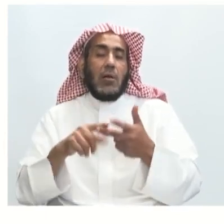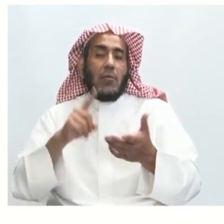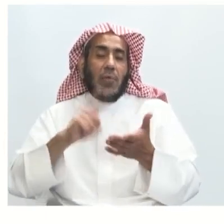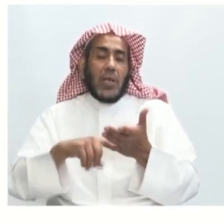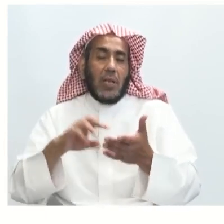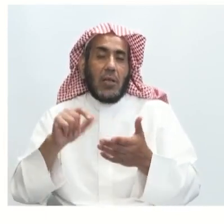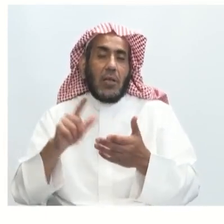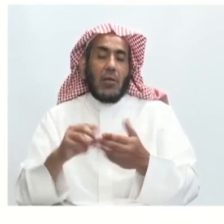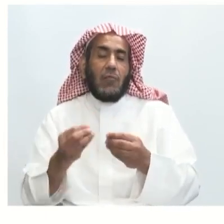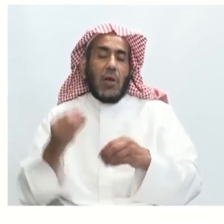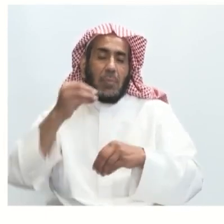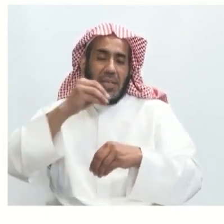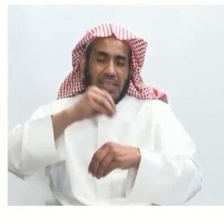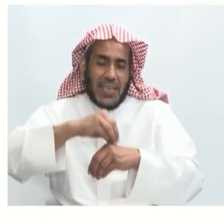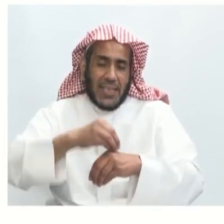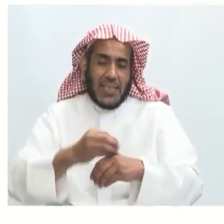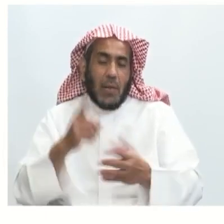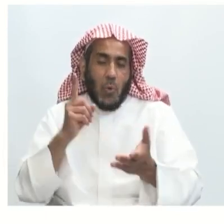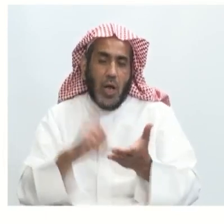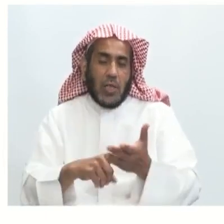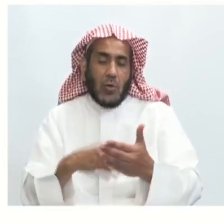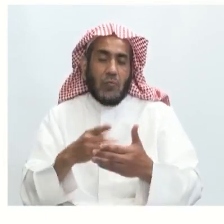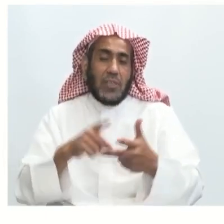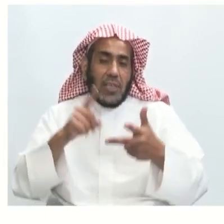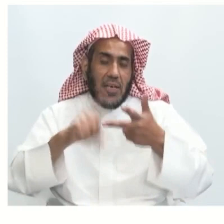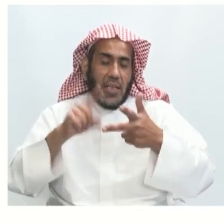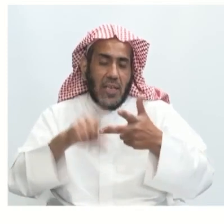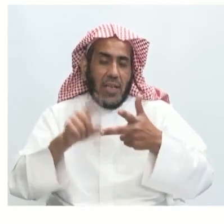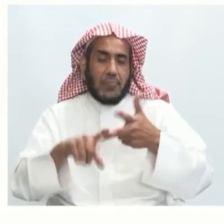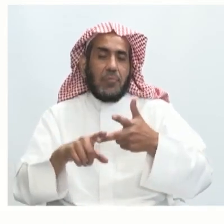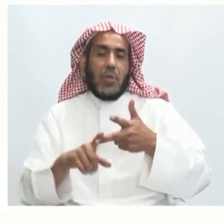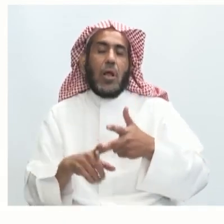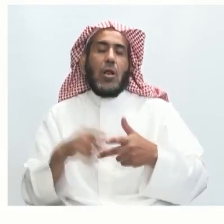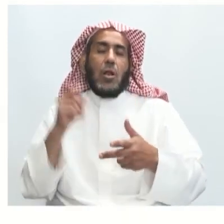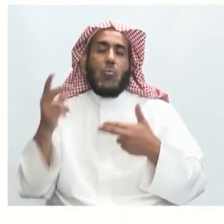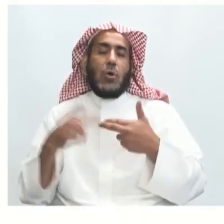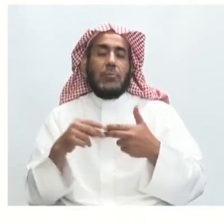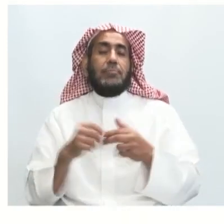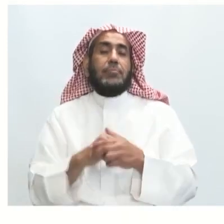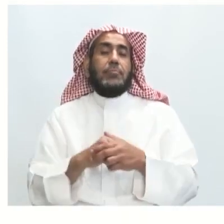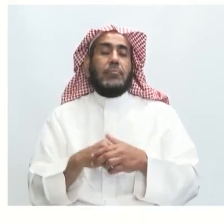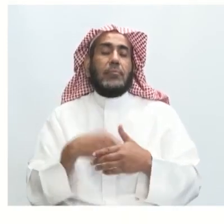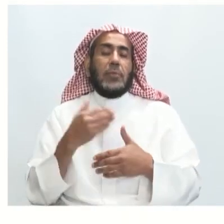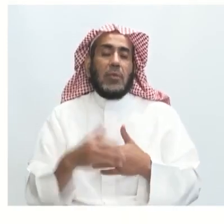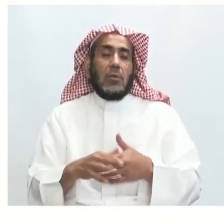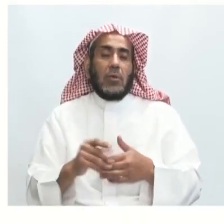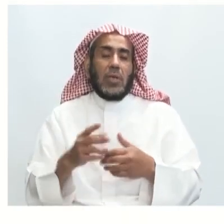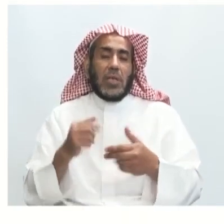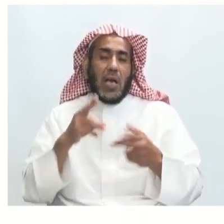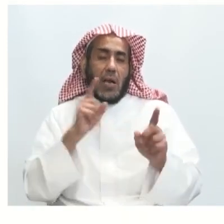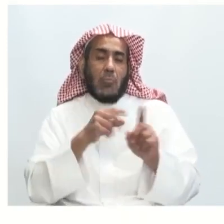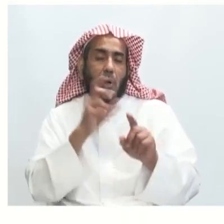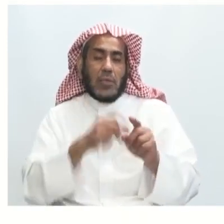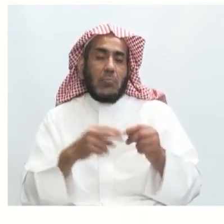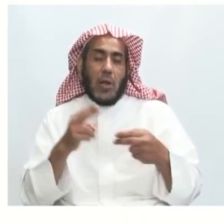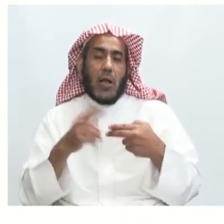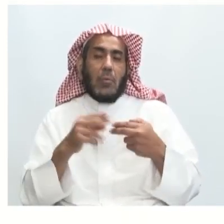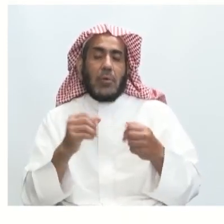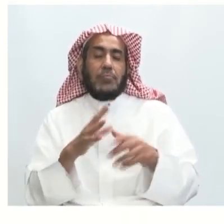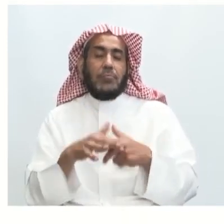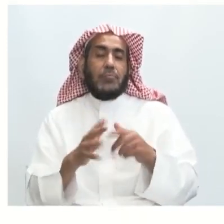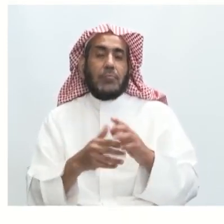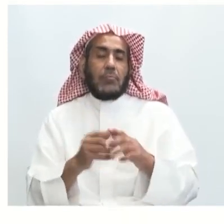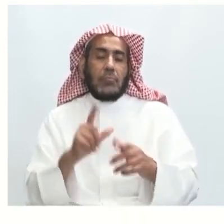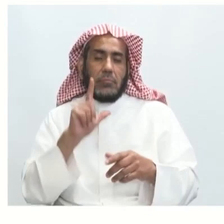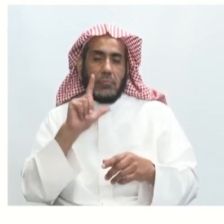والم تكيد فما زاد عن مؤكد هنا تكون في الدرجه الثالثه للمنكر كذلك هنا انكار المخاطب الخبر